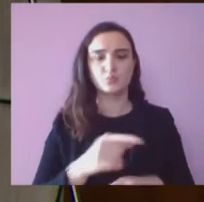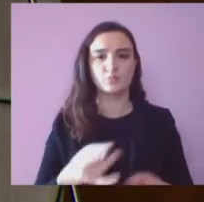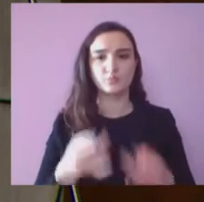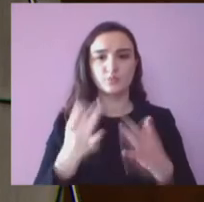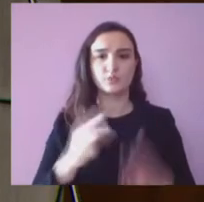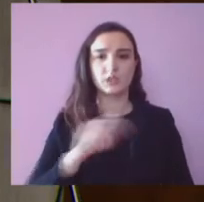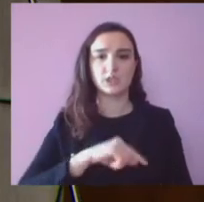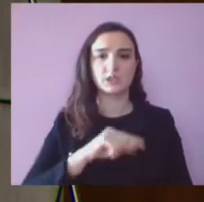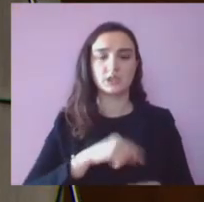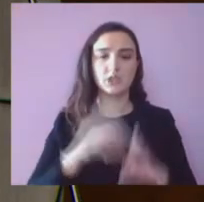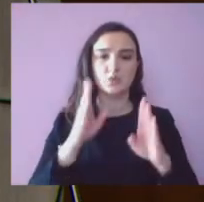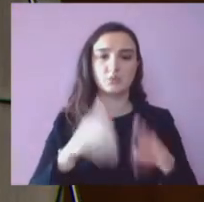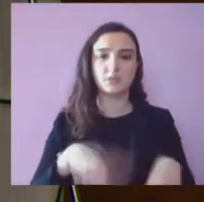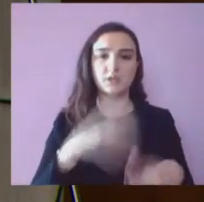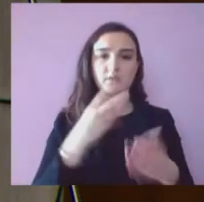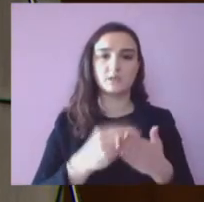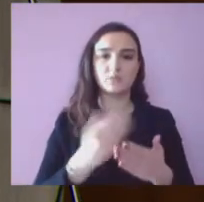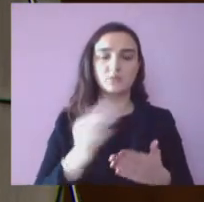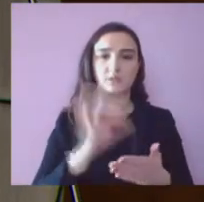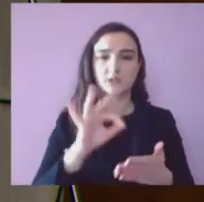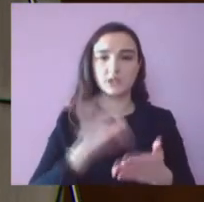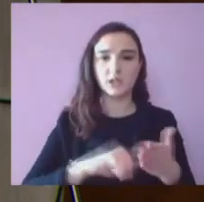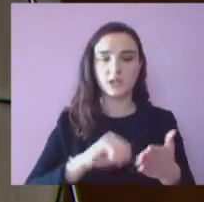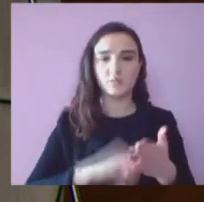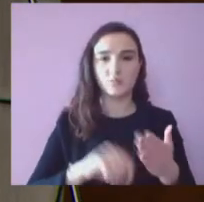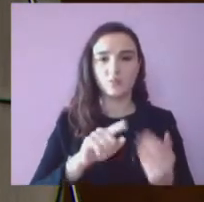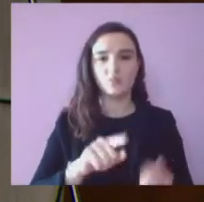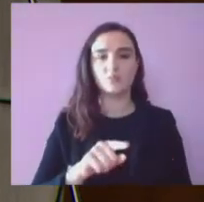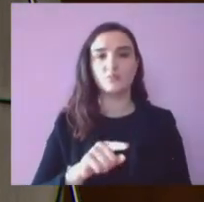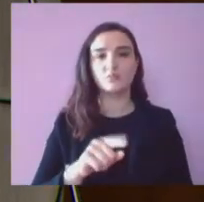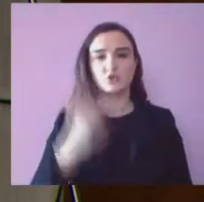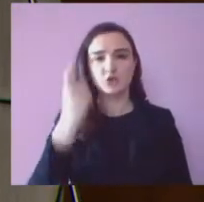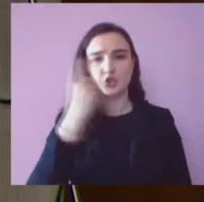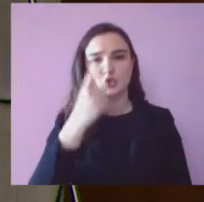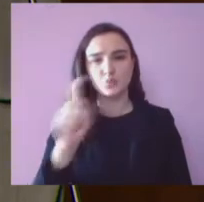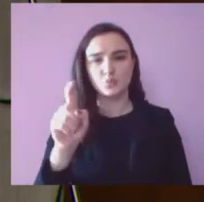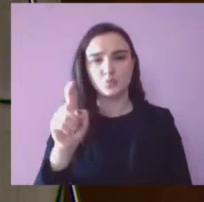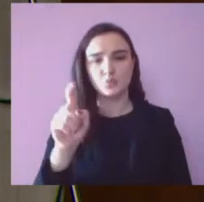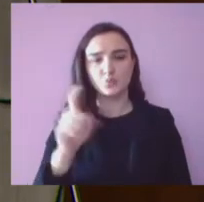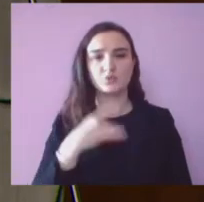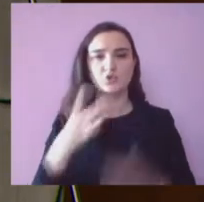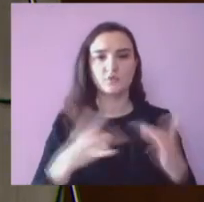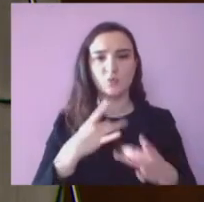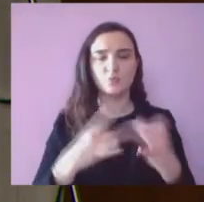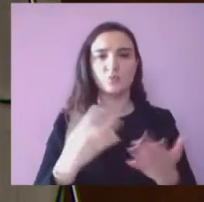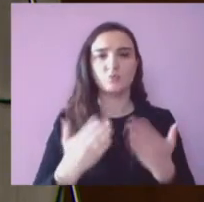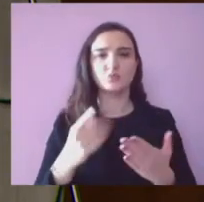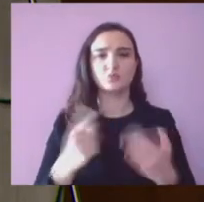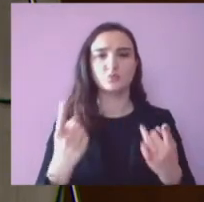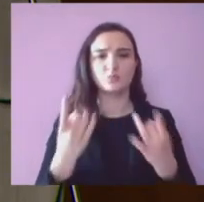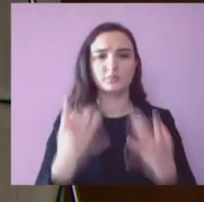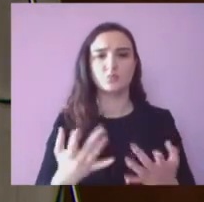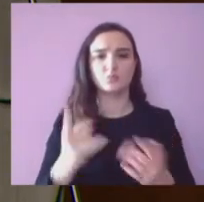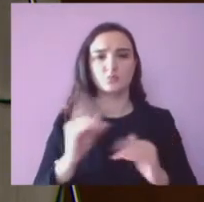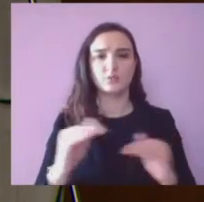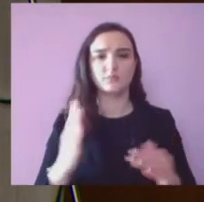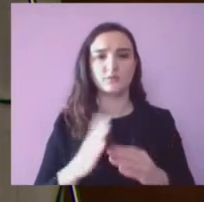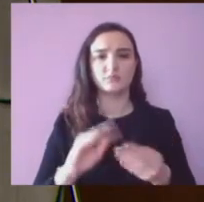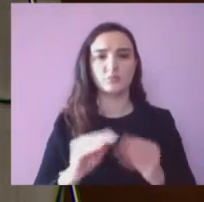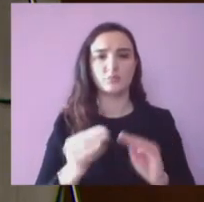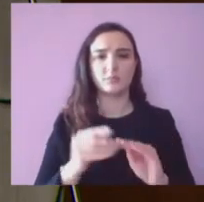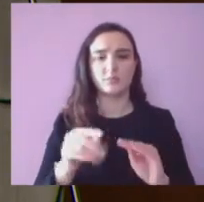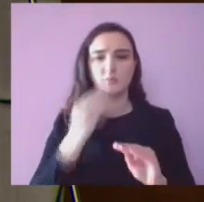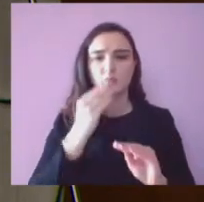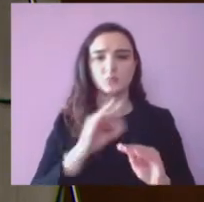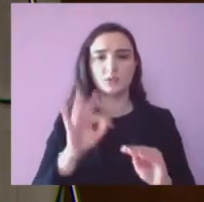ხასიათობრივი თავისებურების გამო ახირება აქვს, ჯიუტობს, ჭირვეულობს, თუ უბრალოდ ბავშვს აქვს პრობლემები ამ პროდუქტის